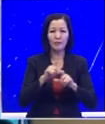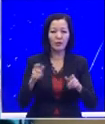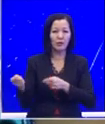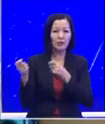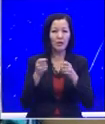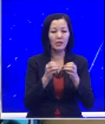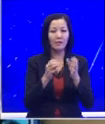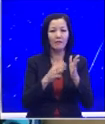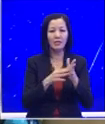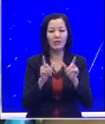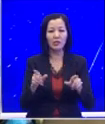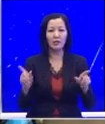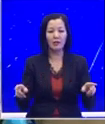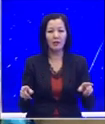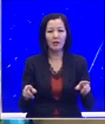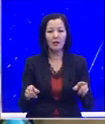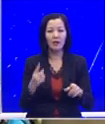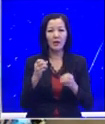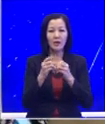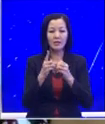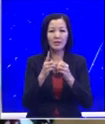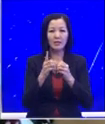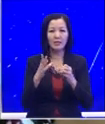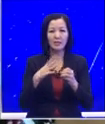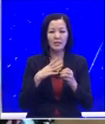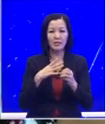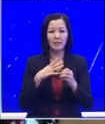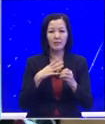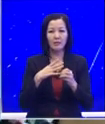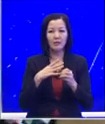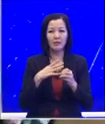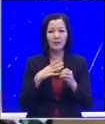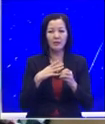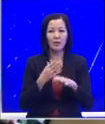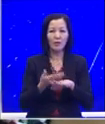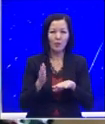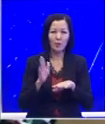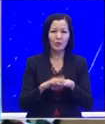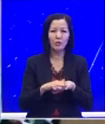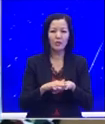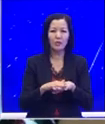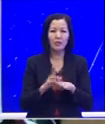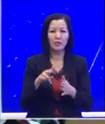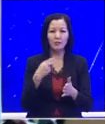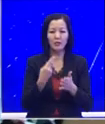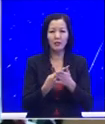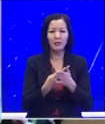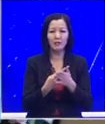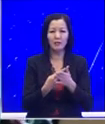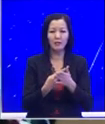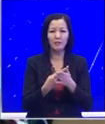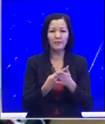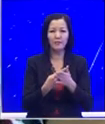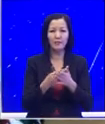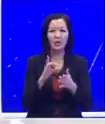доставлено 19 пациентов. 11 из них были ввиду крайне тяжелого состояния госпитализированы в